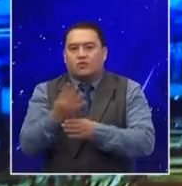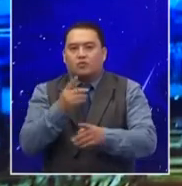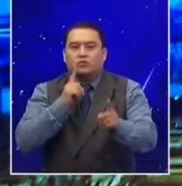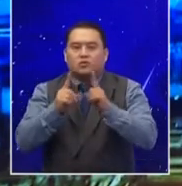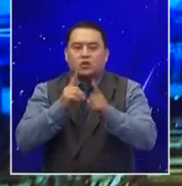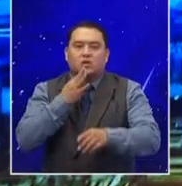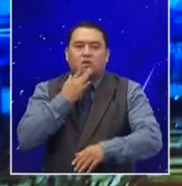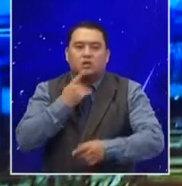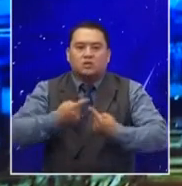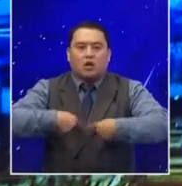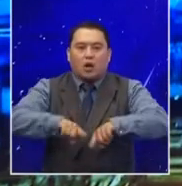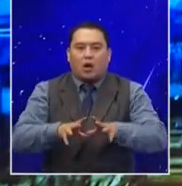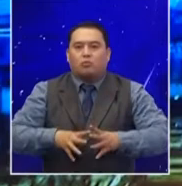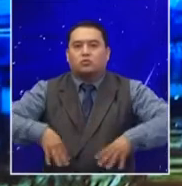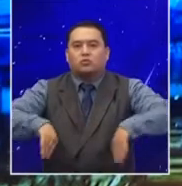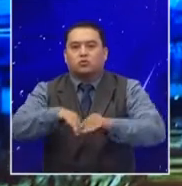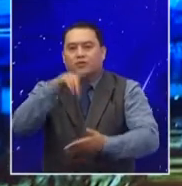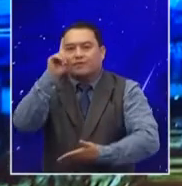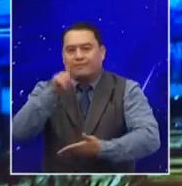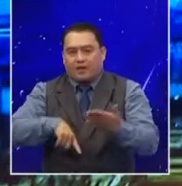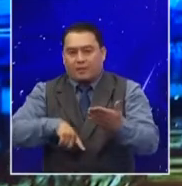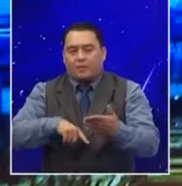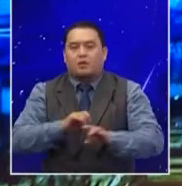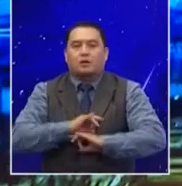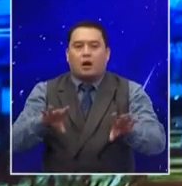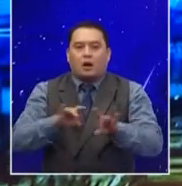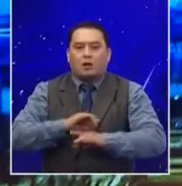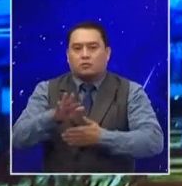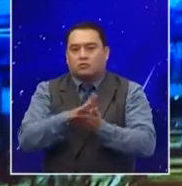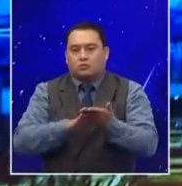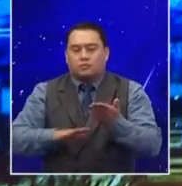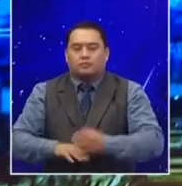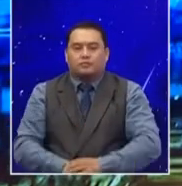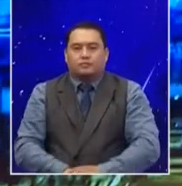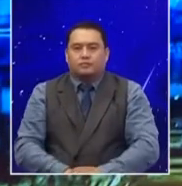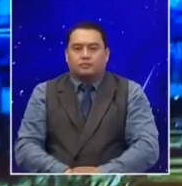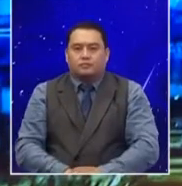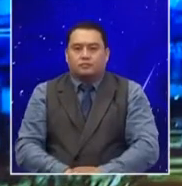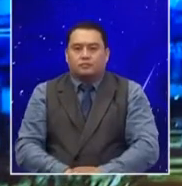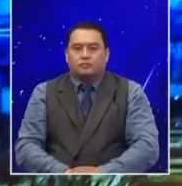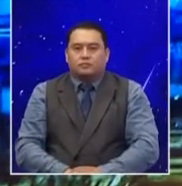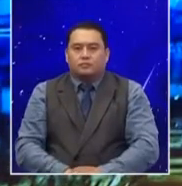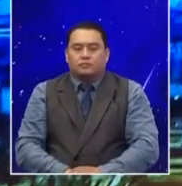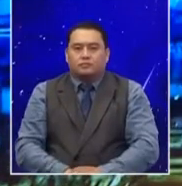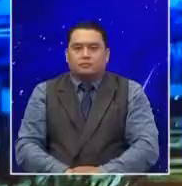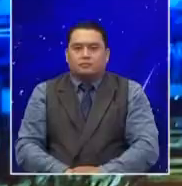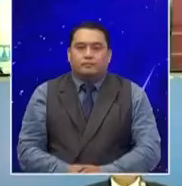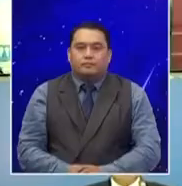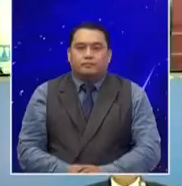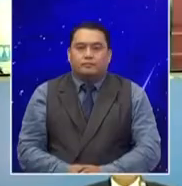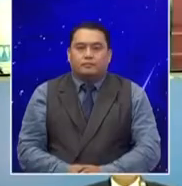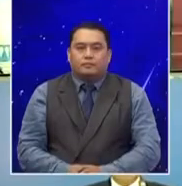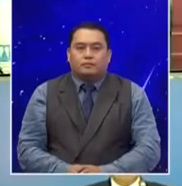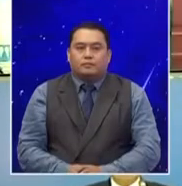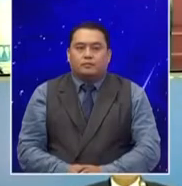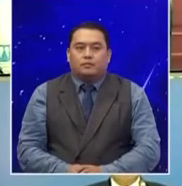заседании Национального совета общественного доверия. Подробнее об этом и других актуальных темах в продолжении сюжета.